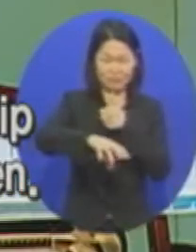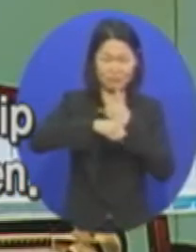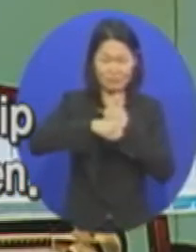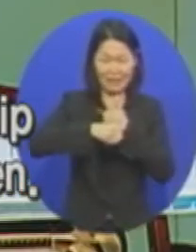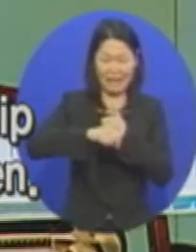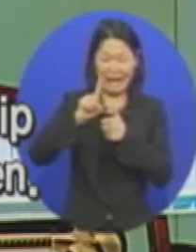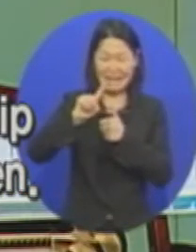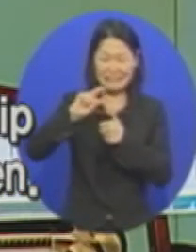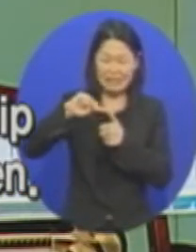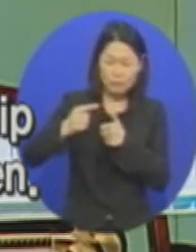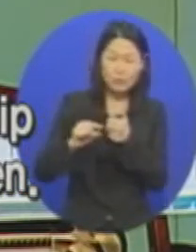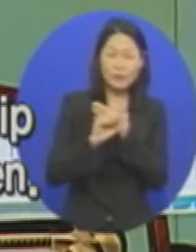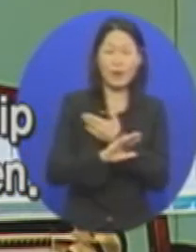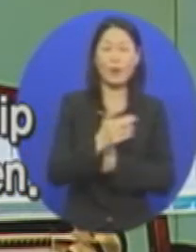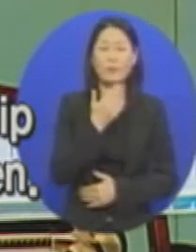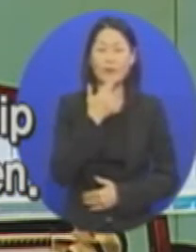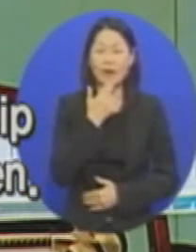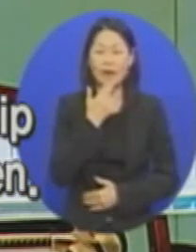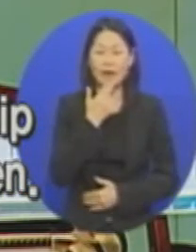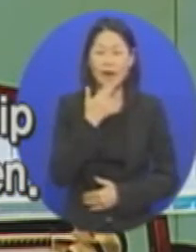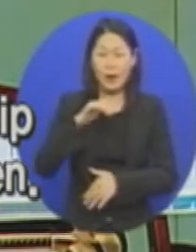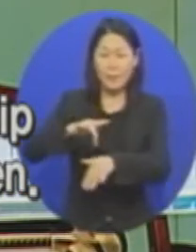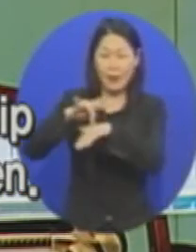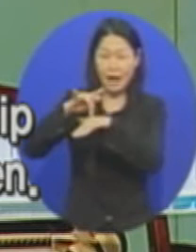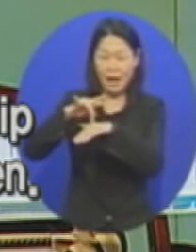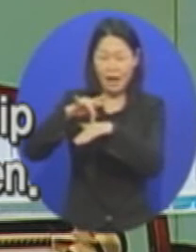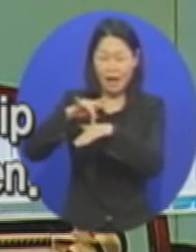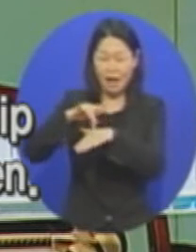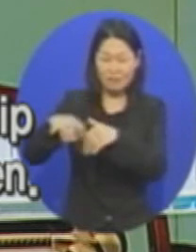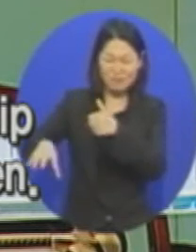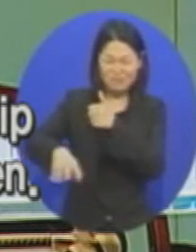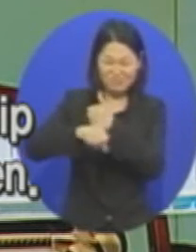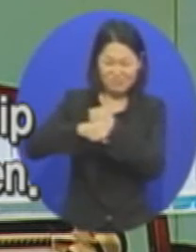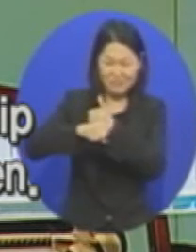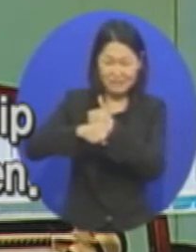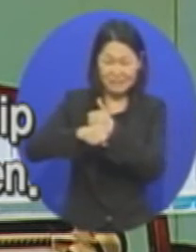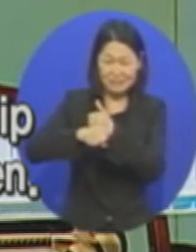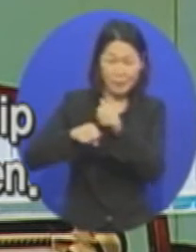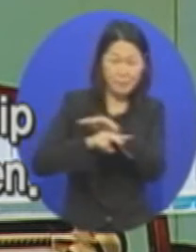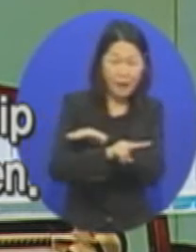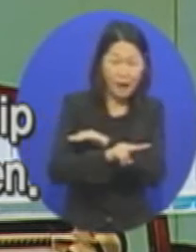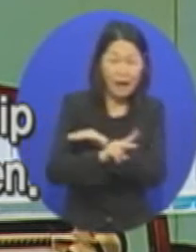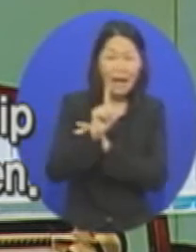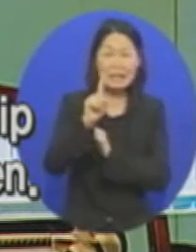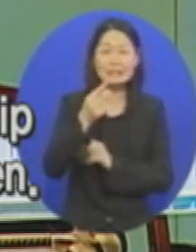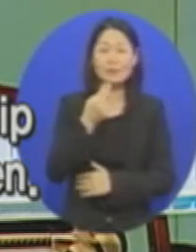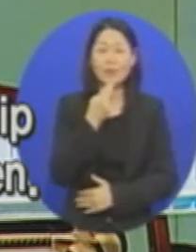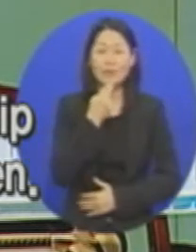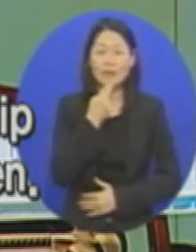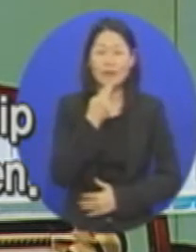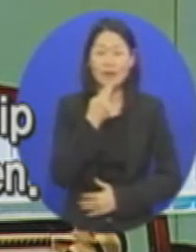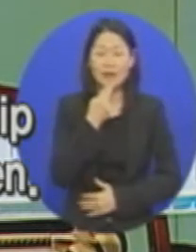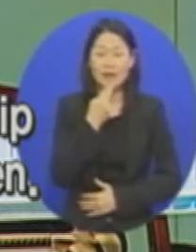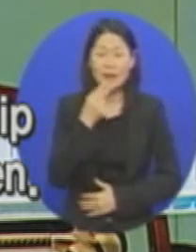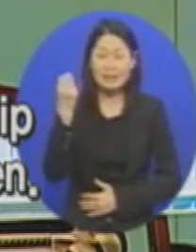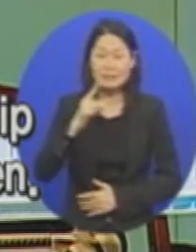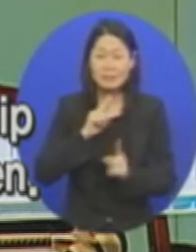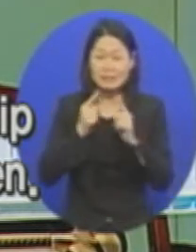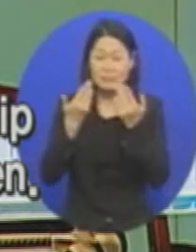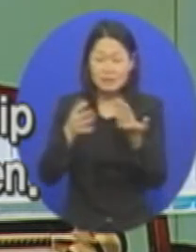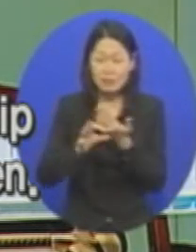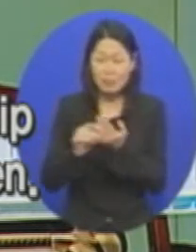없어 한 사람이다 마귀의 손아귀에서 빠져나갈 써라 다시 말하면 지오 까지 않고